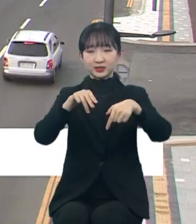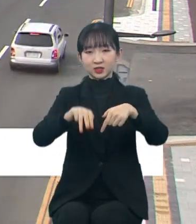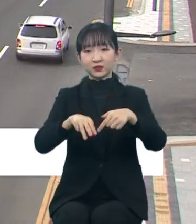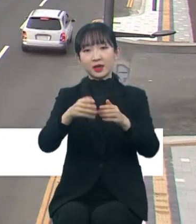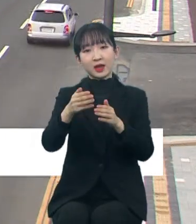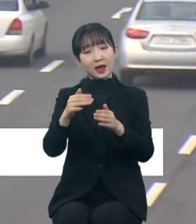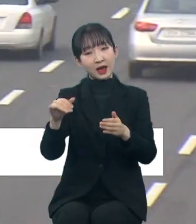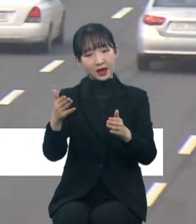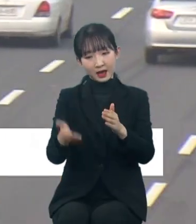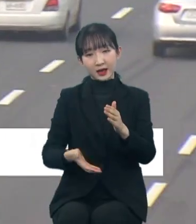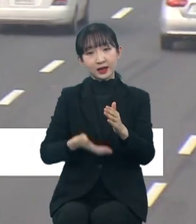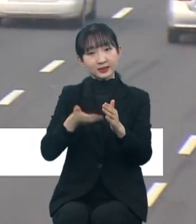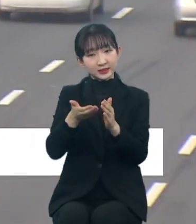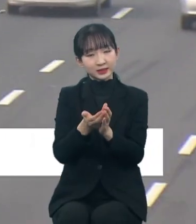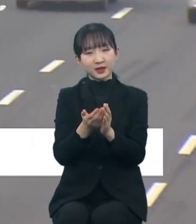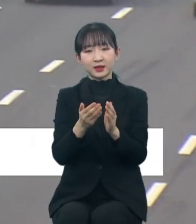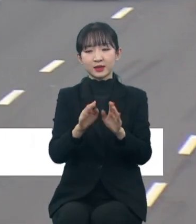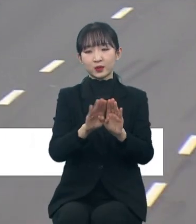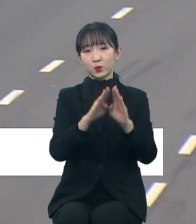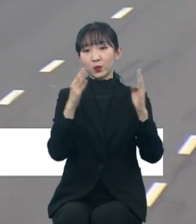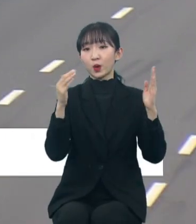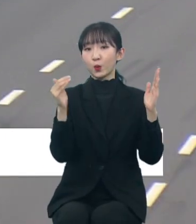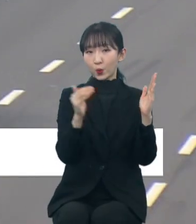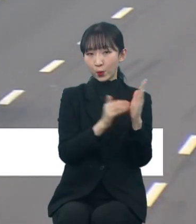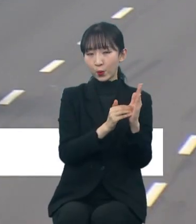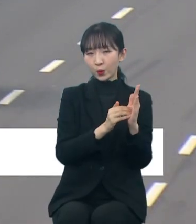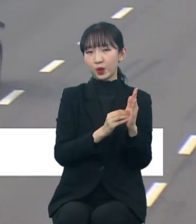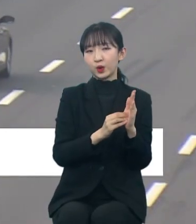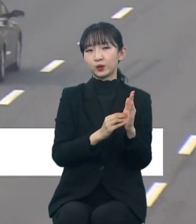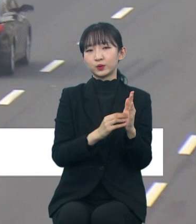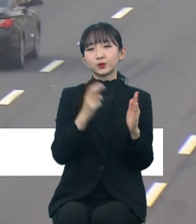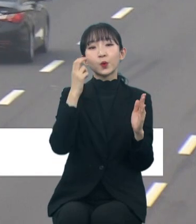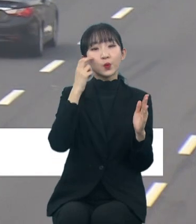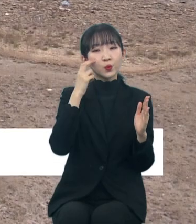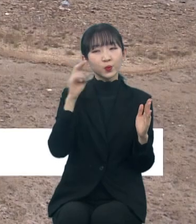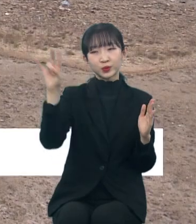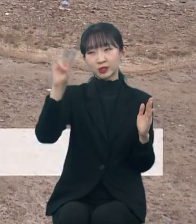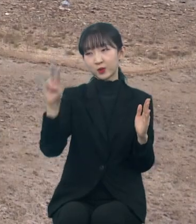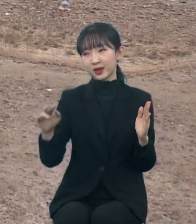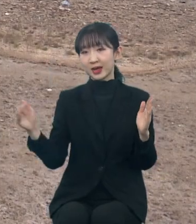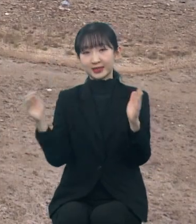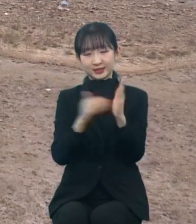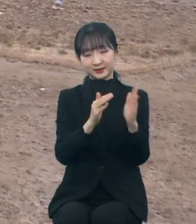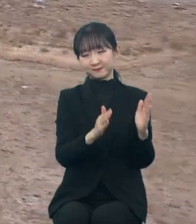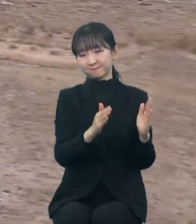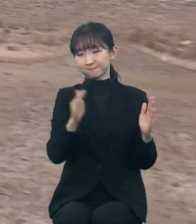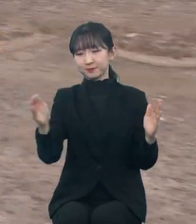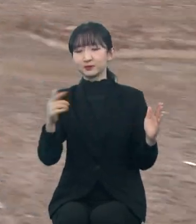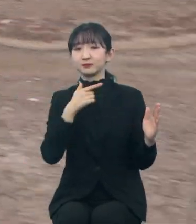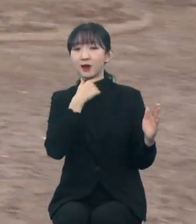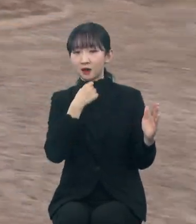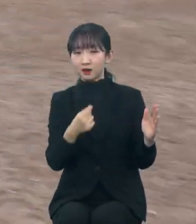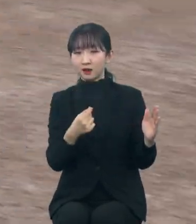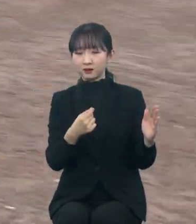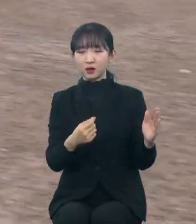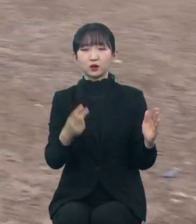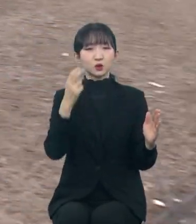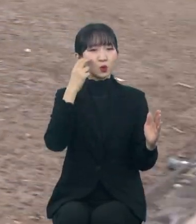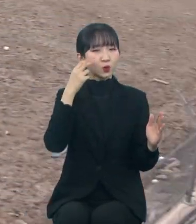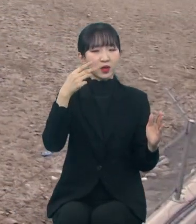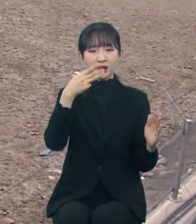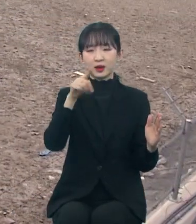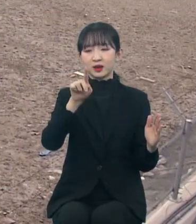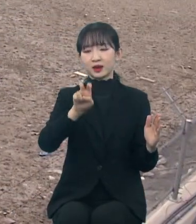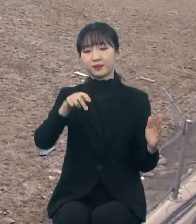개통한 상태로 송도와 시야까지 추가로 있는 사업이 추진되고 있습니다. 하지만 송도 구간의 람사르 습지를 지나고